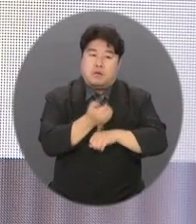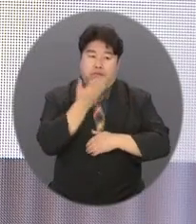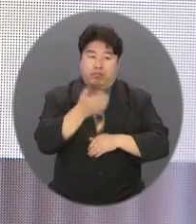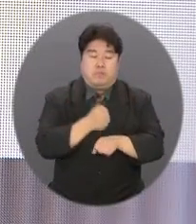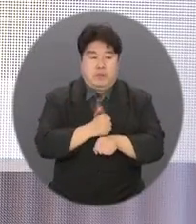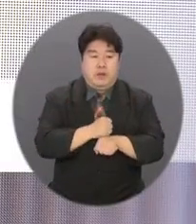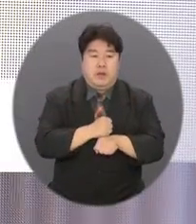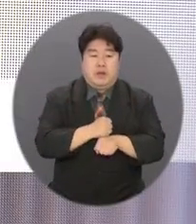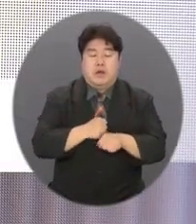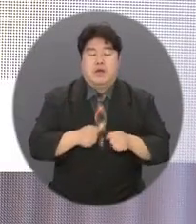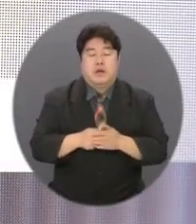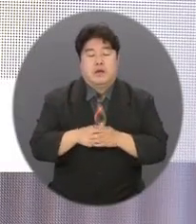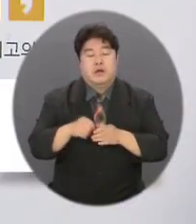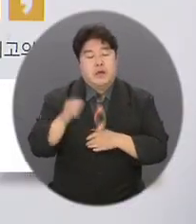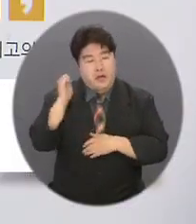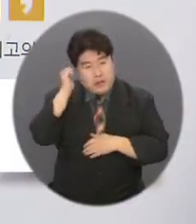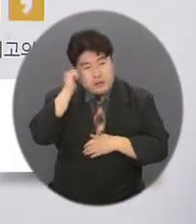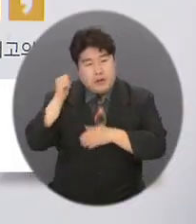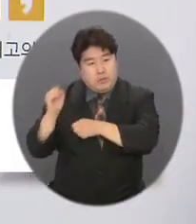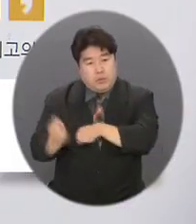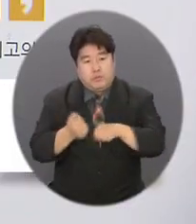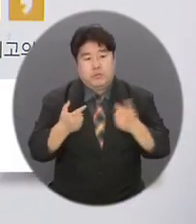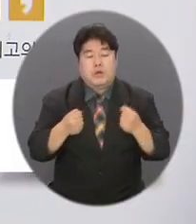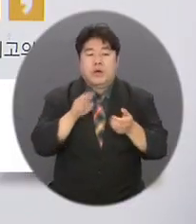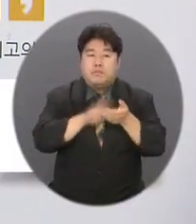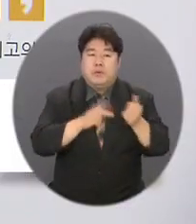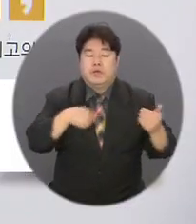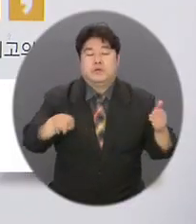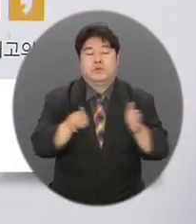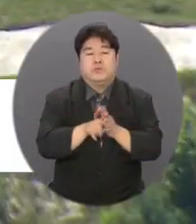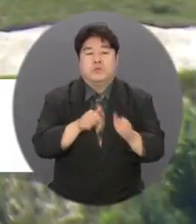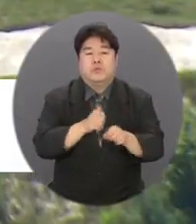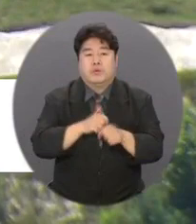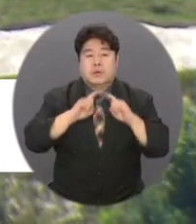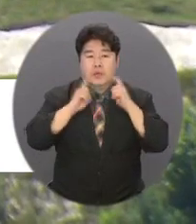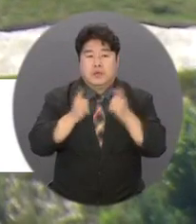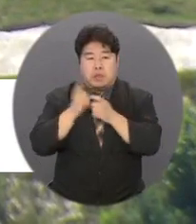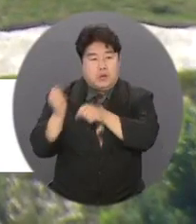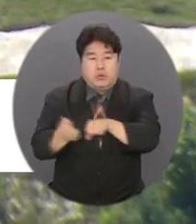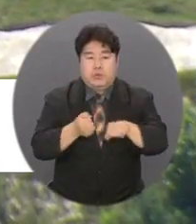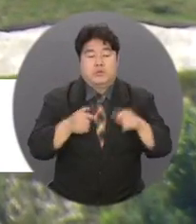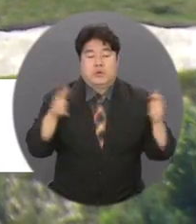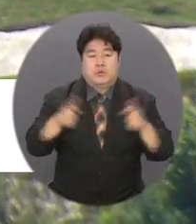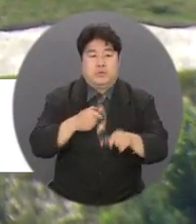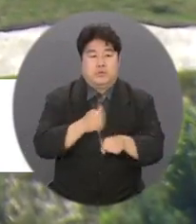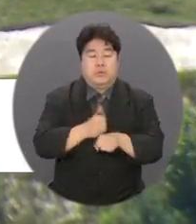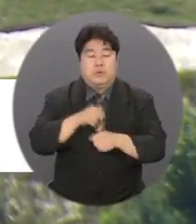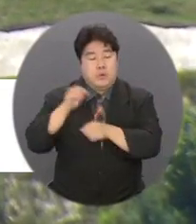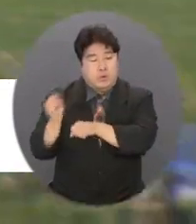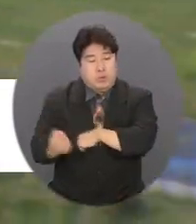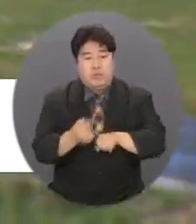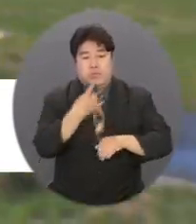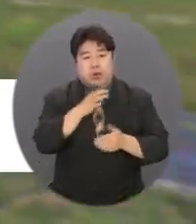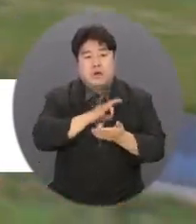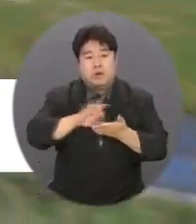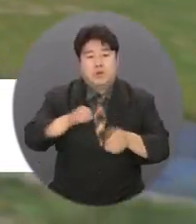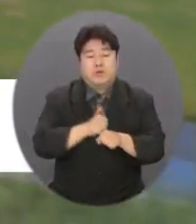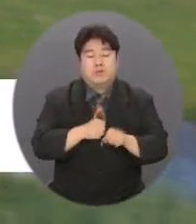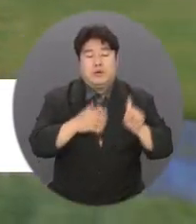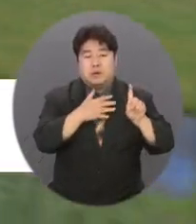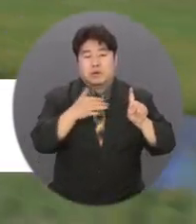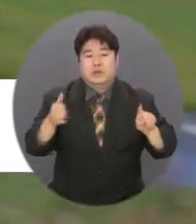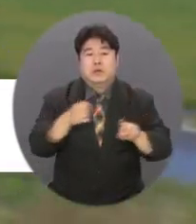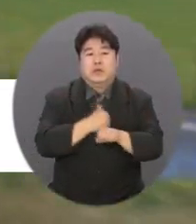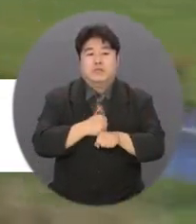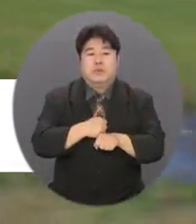패키지 상품으로 팔기위해 개인 골프 상품 을 줄인 겁니다 골프만 이용하는 상품의 경우 1인당 주중